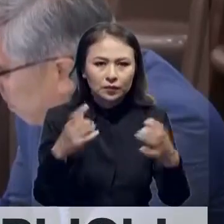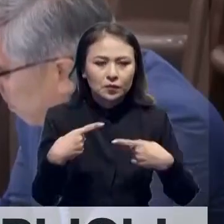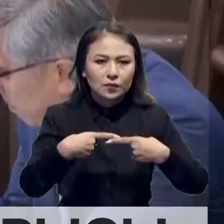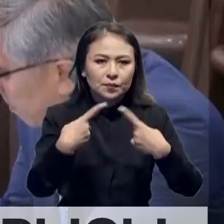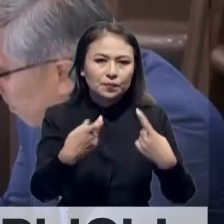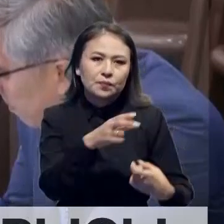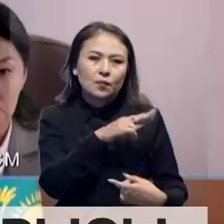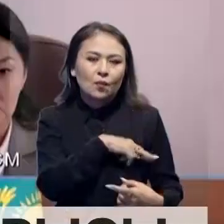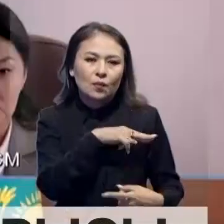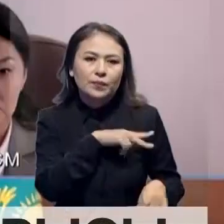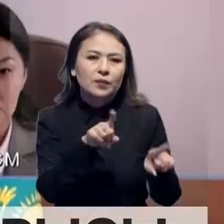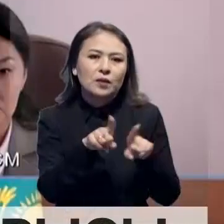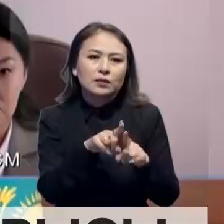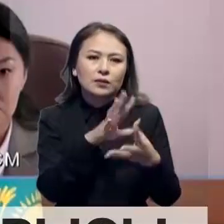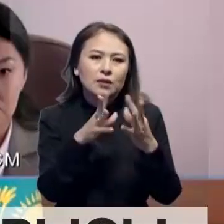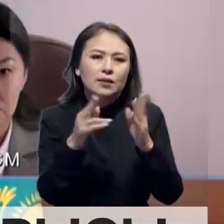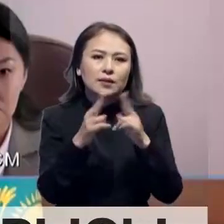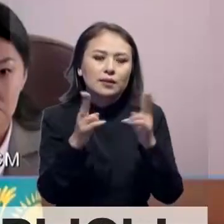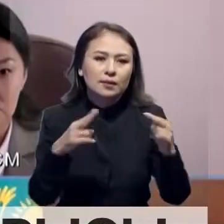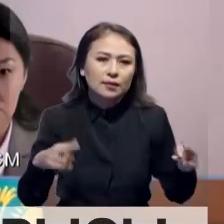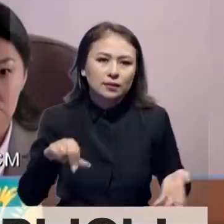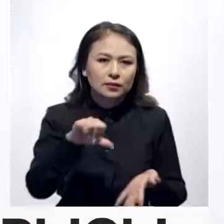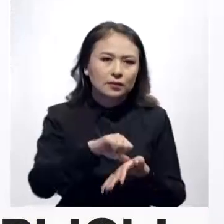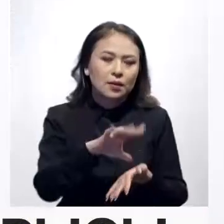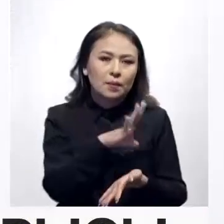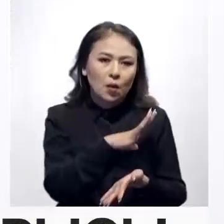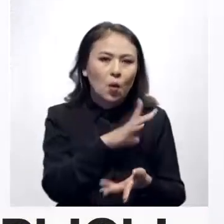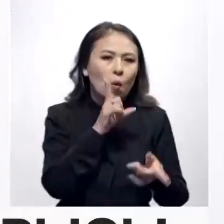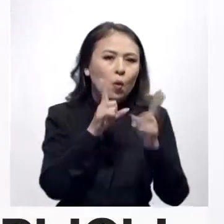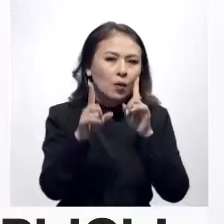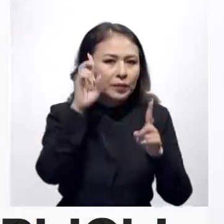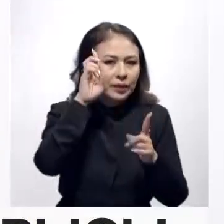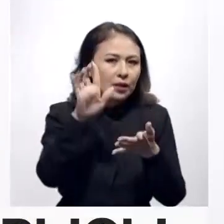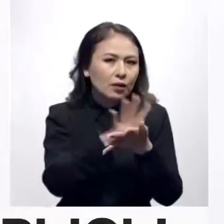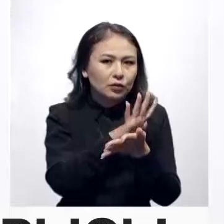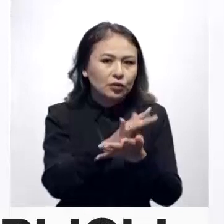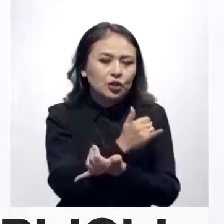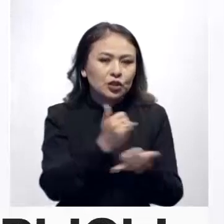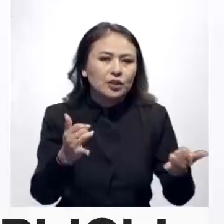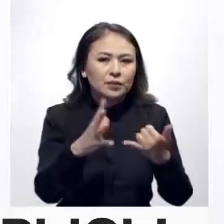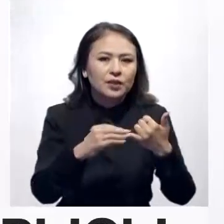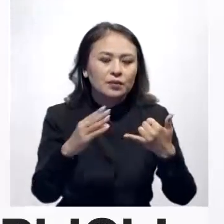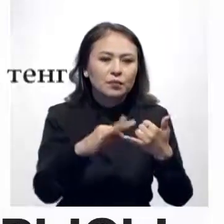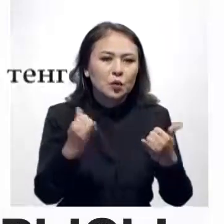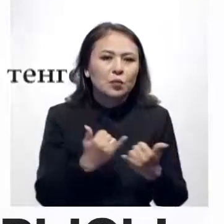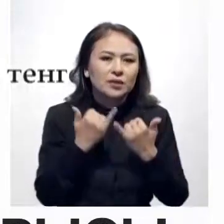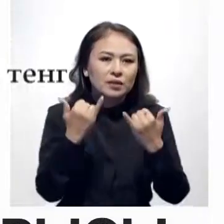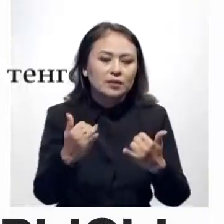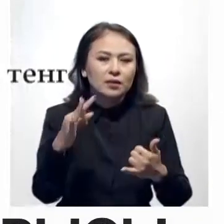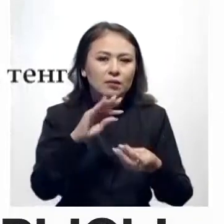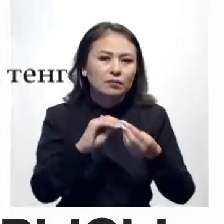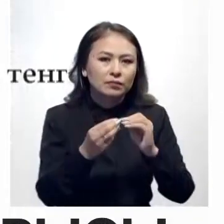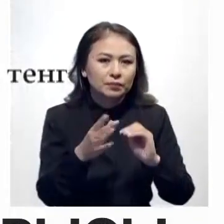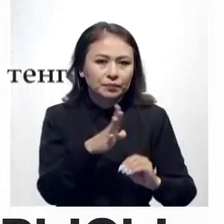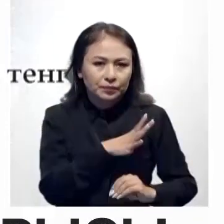сақтау, қонақ үй қызметі, жолаушы тасымалының нысандары салынды. Отырыста мемлекеттік грант түрінде жер телімдерін беру мәселесі